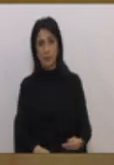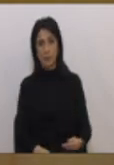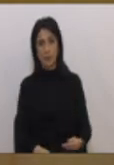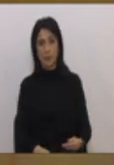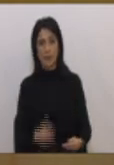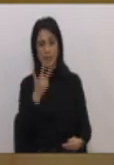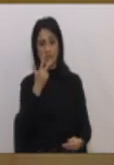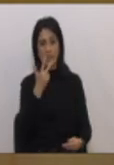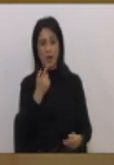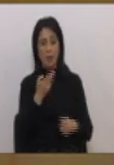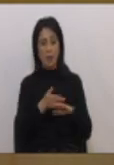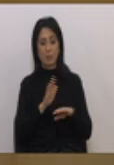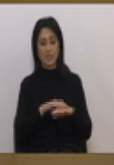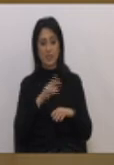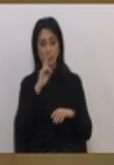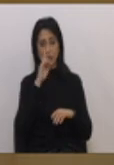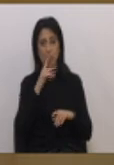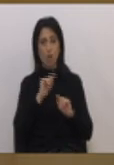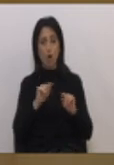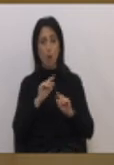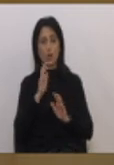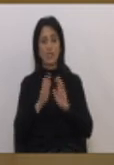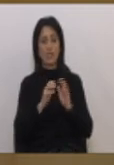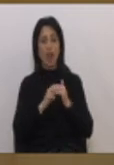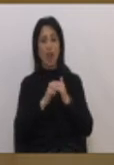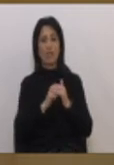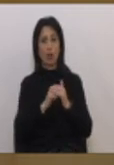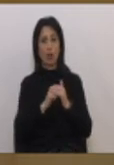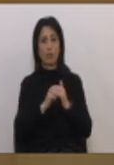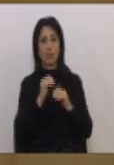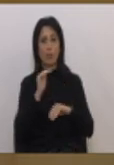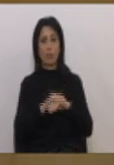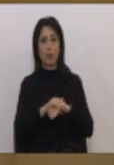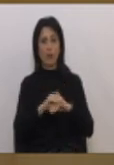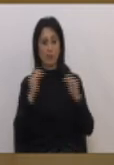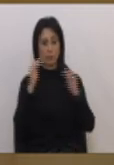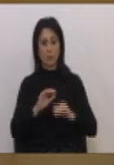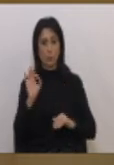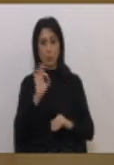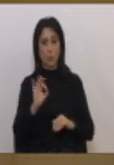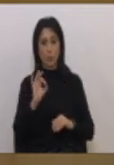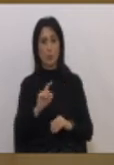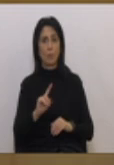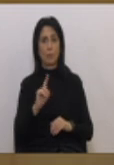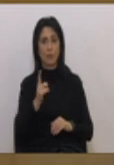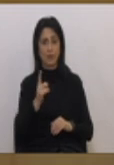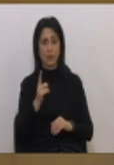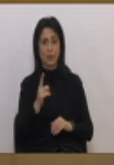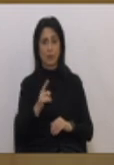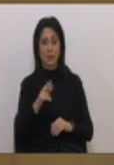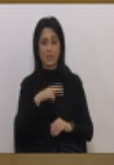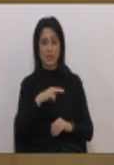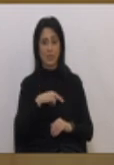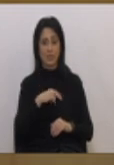Სამმა მძიმე შეცდომამ განაპირობა ოპოზიციის საერთაშორისო ავტორიტეტის ფაქტობრივი განულება. Პირველი.